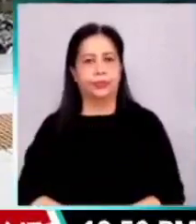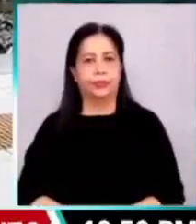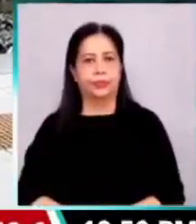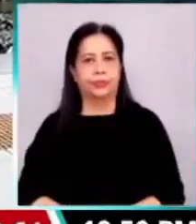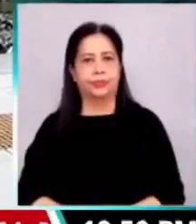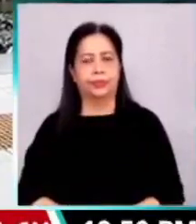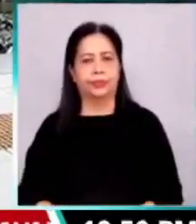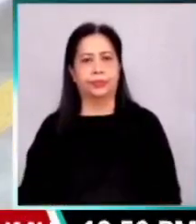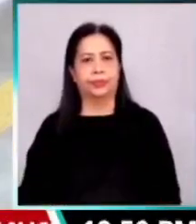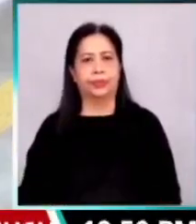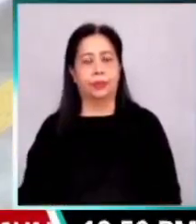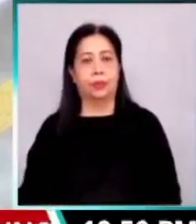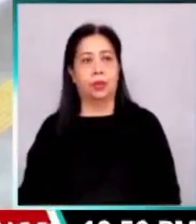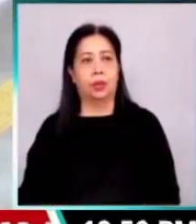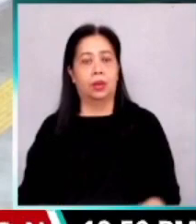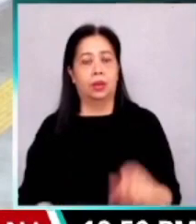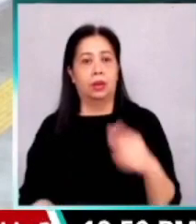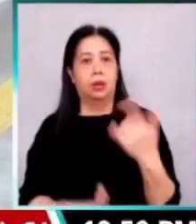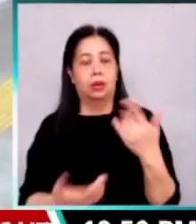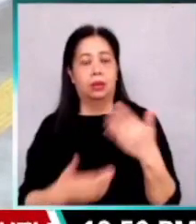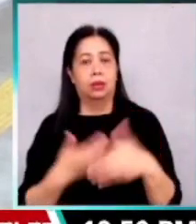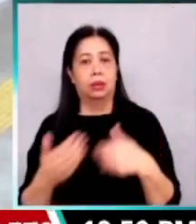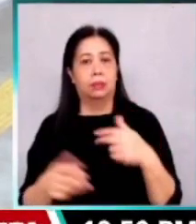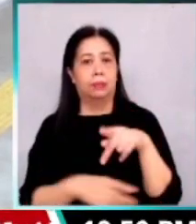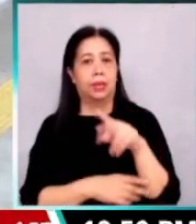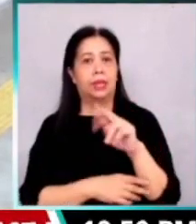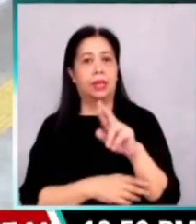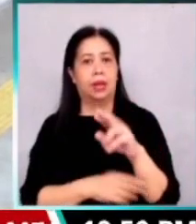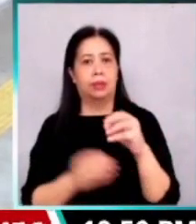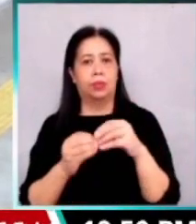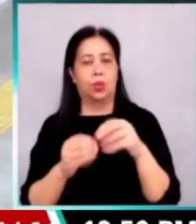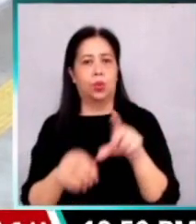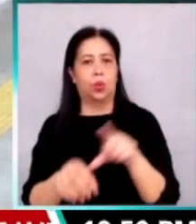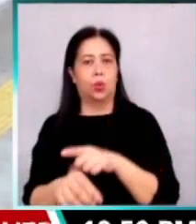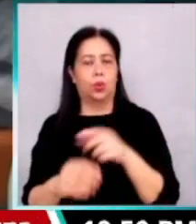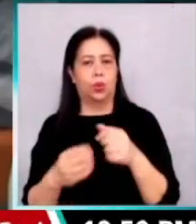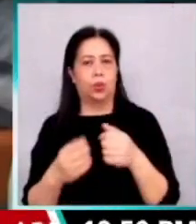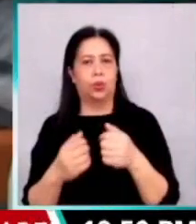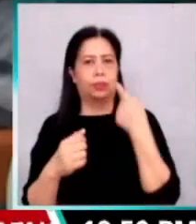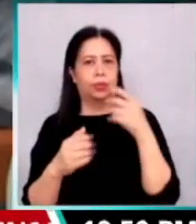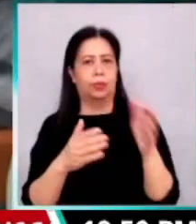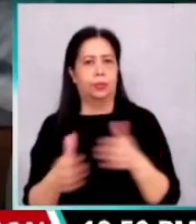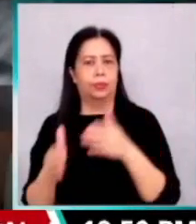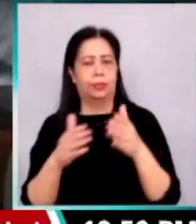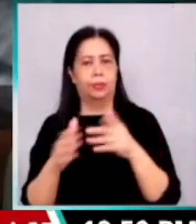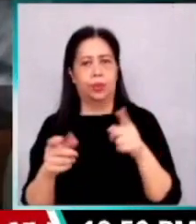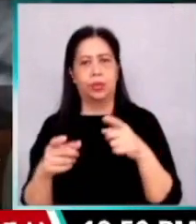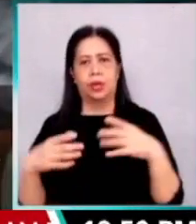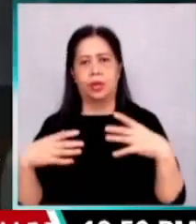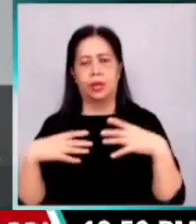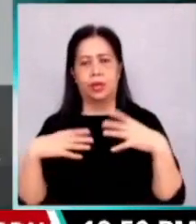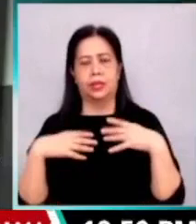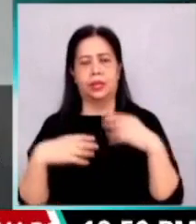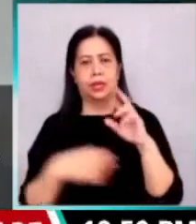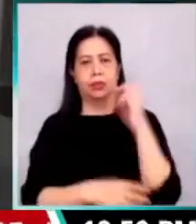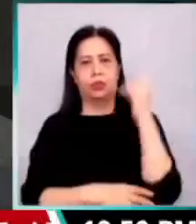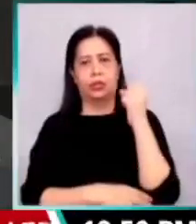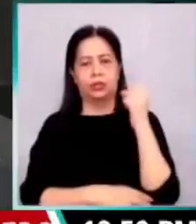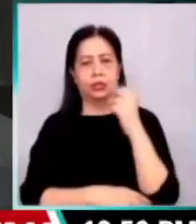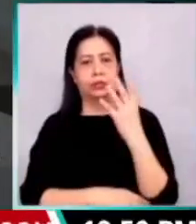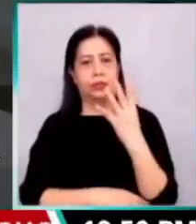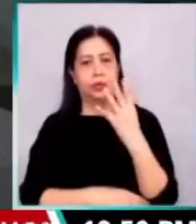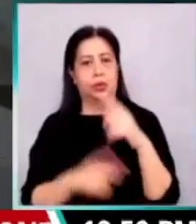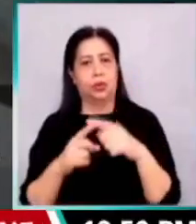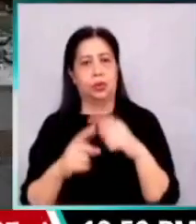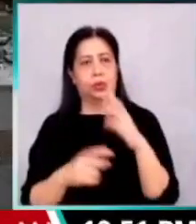Operating hours ng Philippine National Railways mas pinahaba bilang paghahanda sa holiday shopping rush. Ayon sa PNR, mula sa 40 hanggang 50 biyahe ng